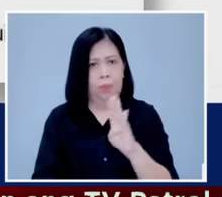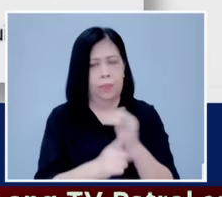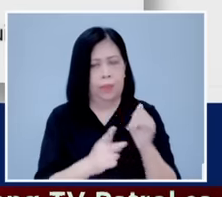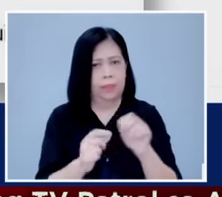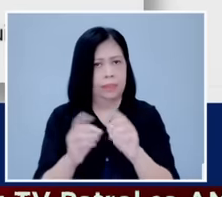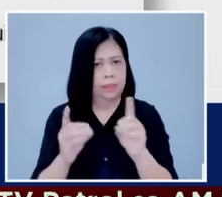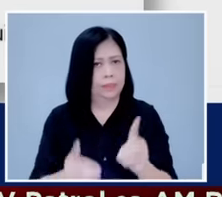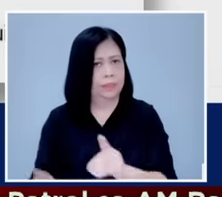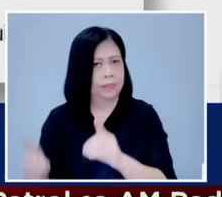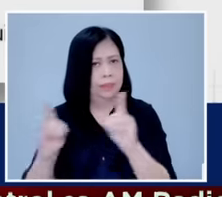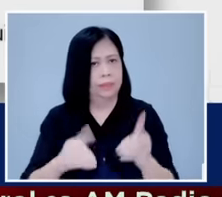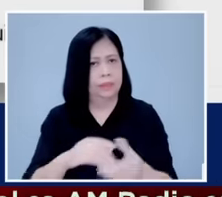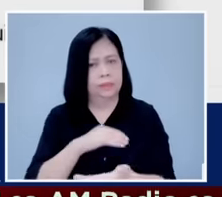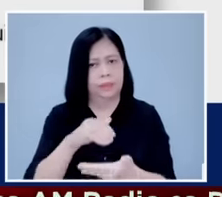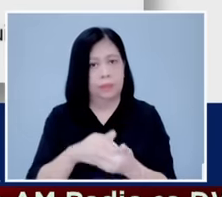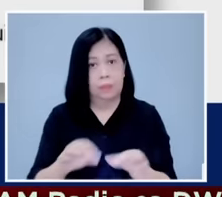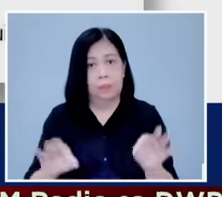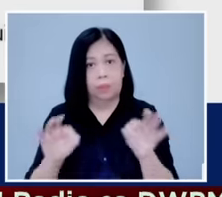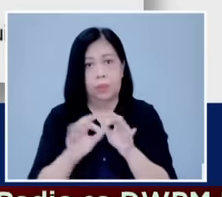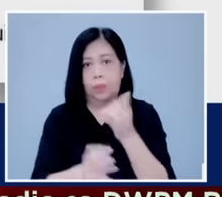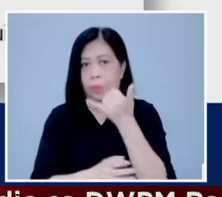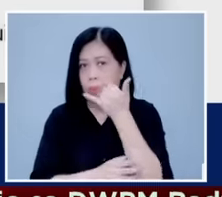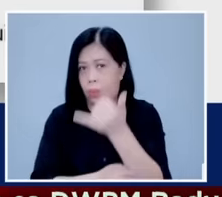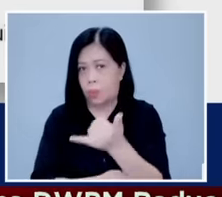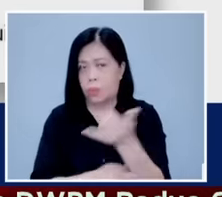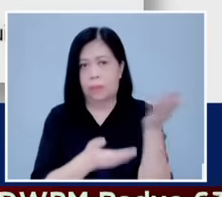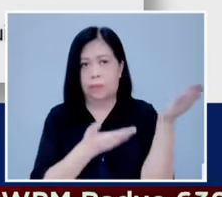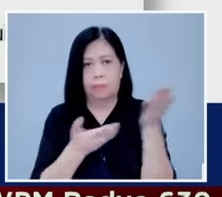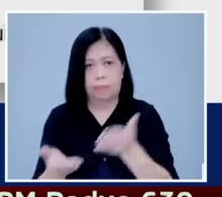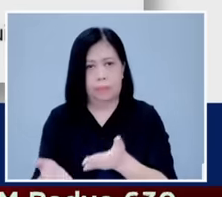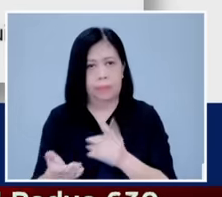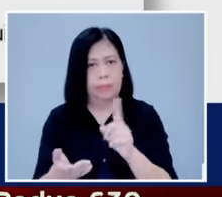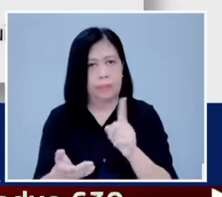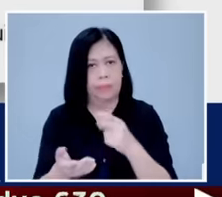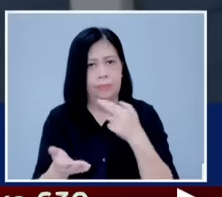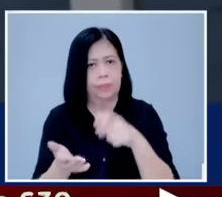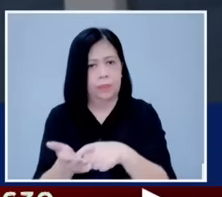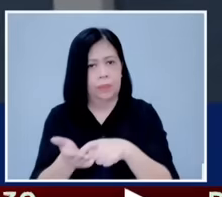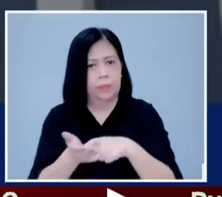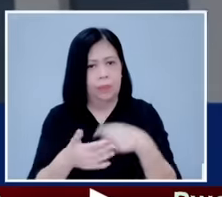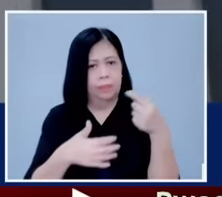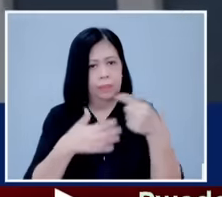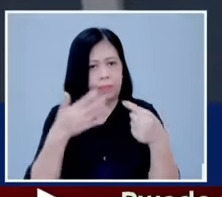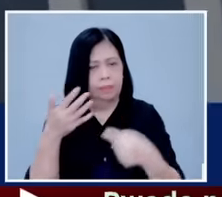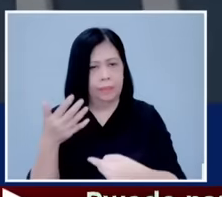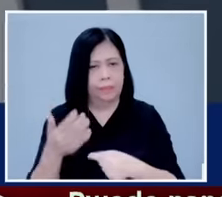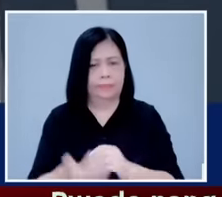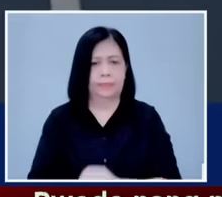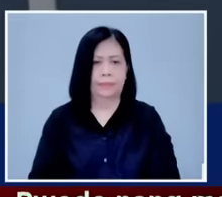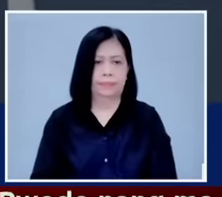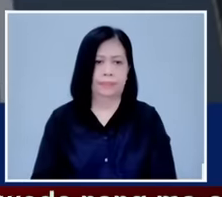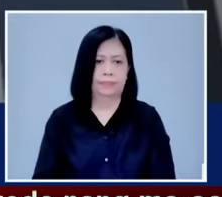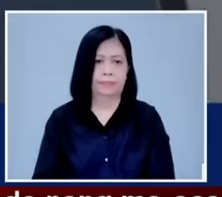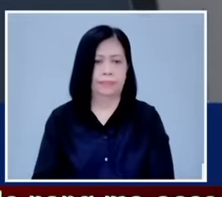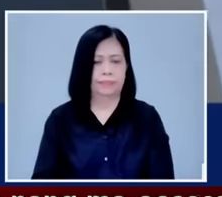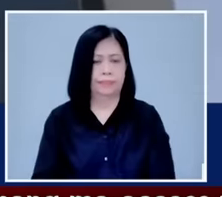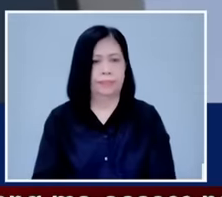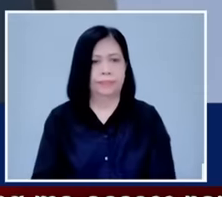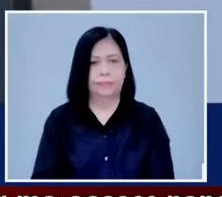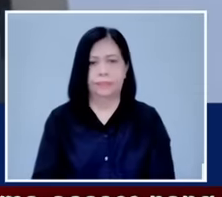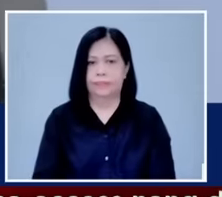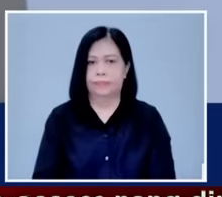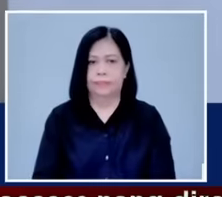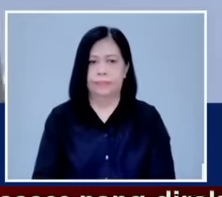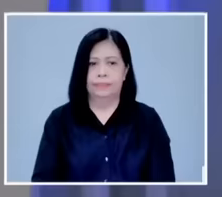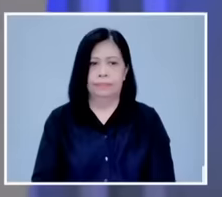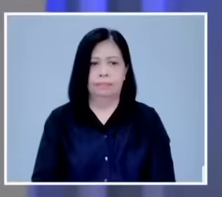dialysis center basta tumawag at magdala ng kaukulang requirements. Rafael Bosano, ABS-CBN News.